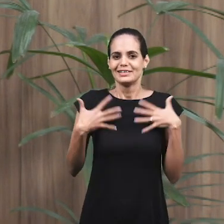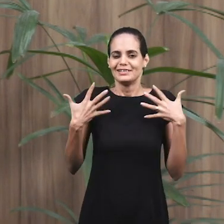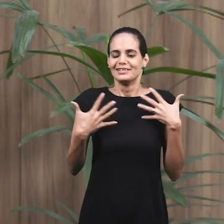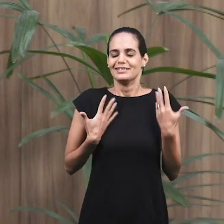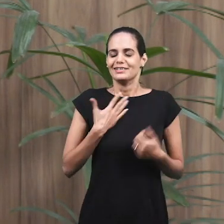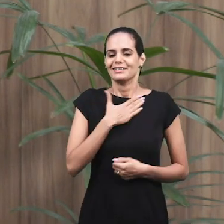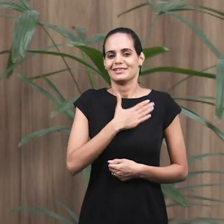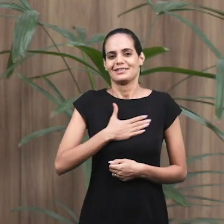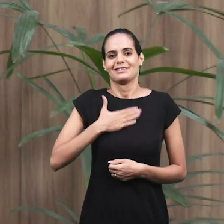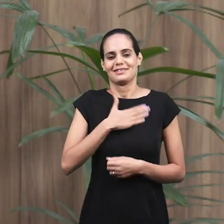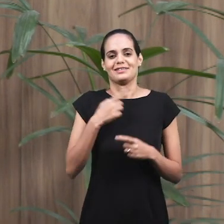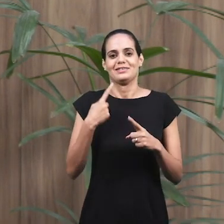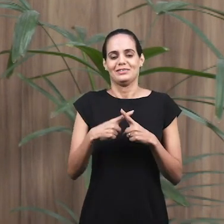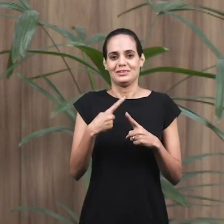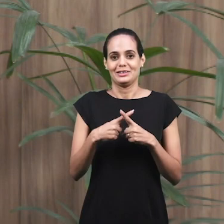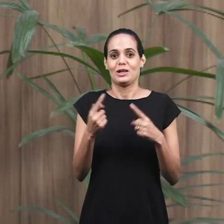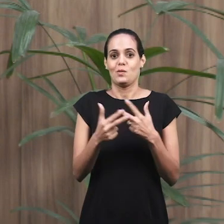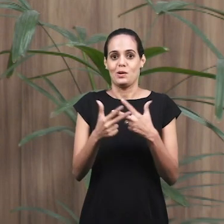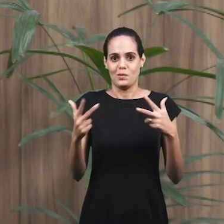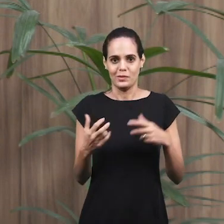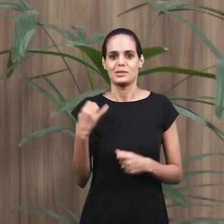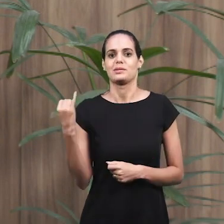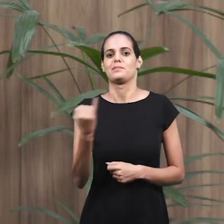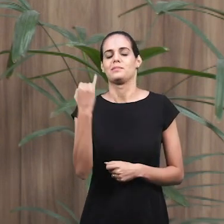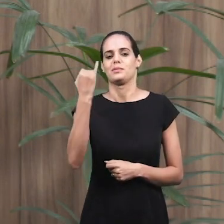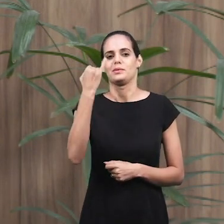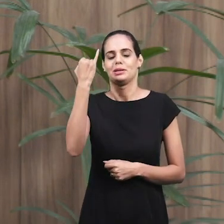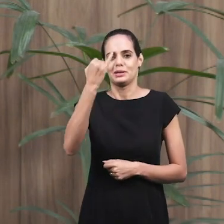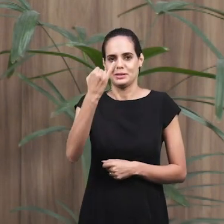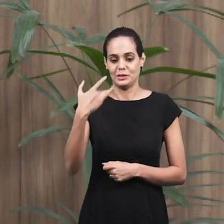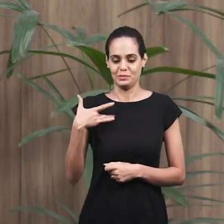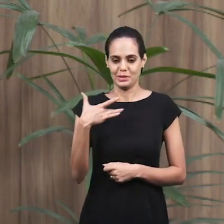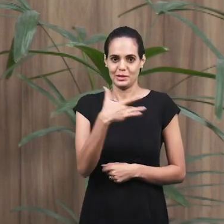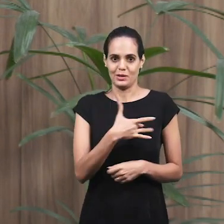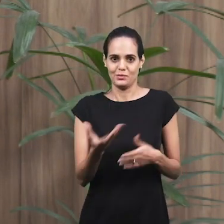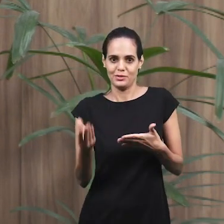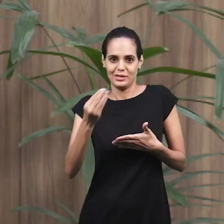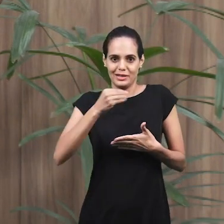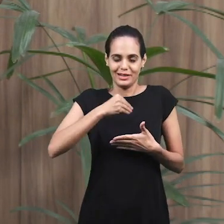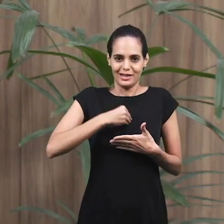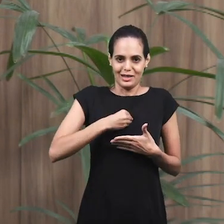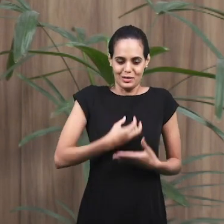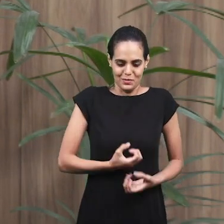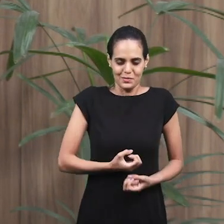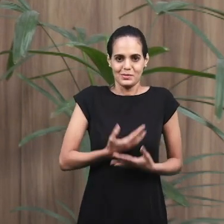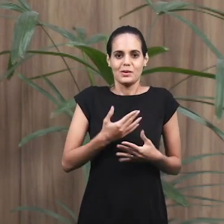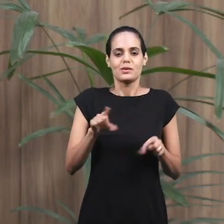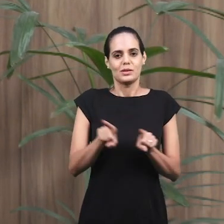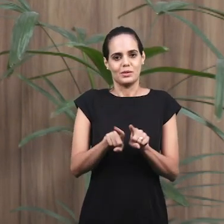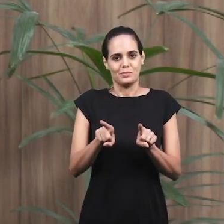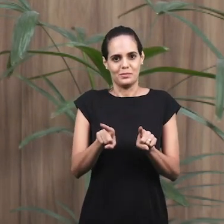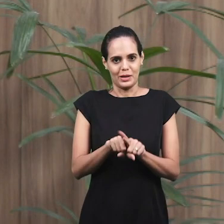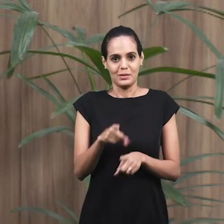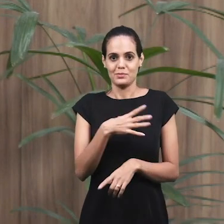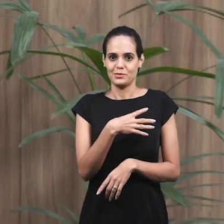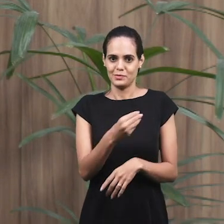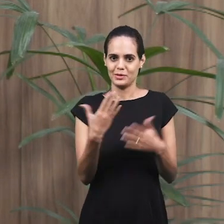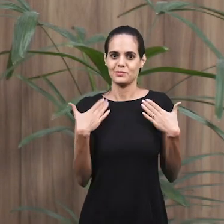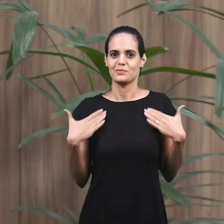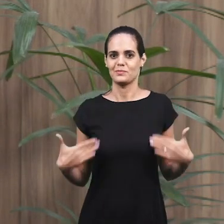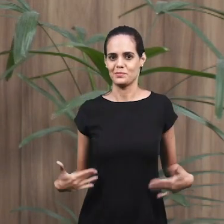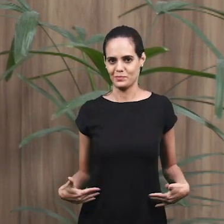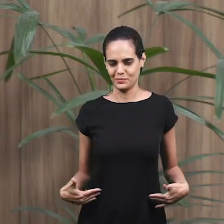très important pour notre santé émotionnelle et pour nos enfants aussi. Aussi, nous